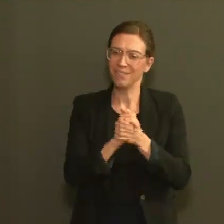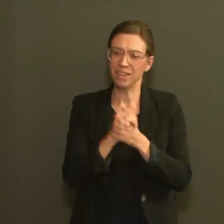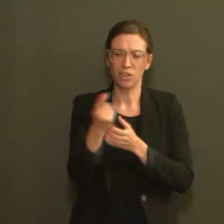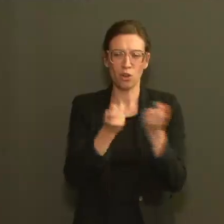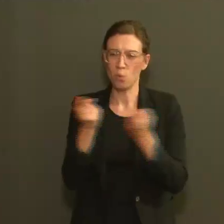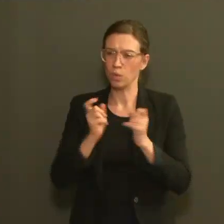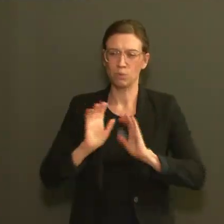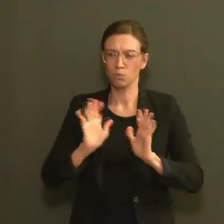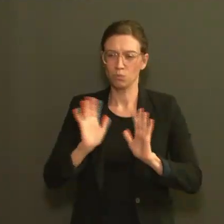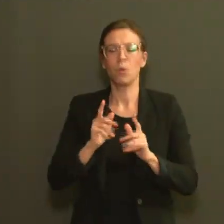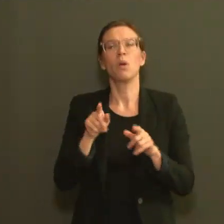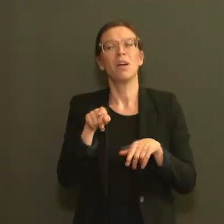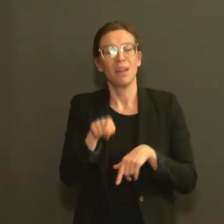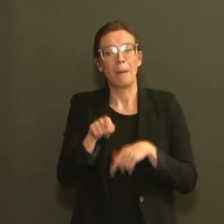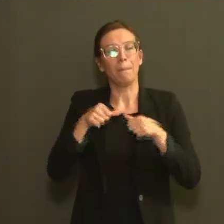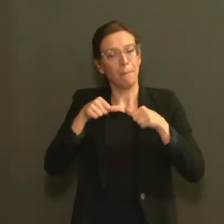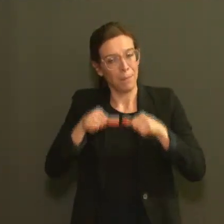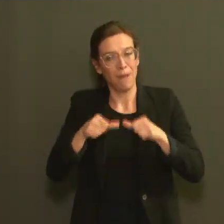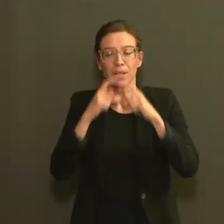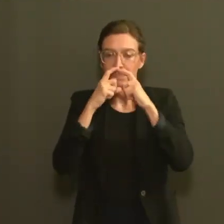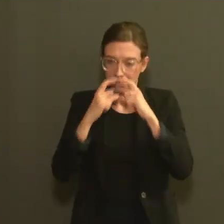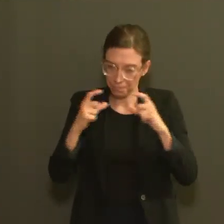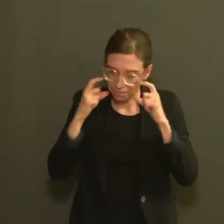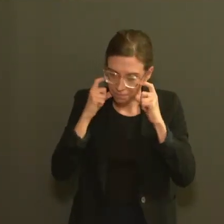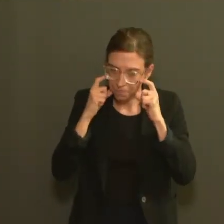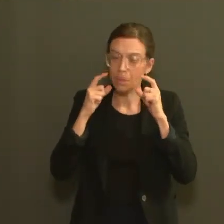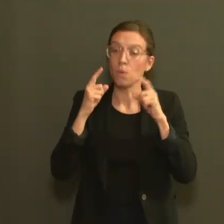contact heeft tot het absolute minimum.